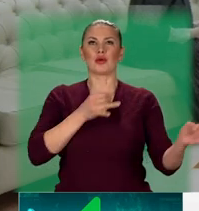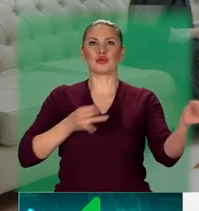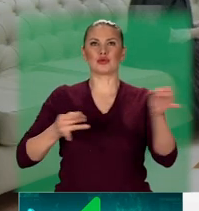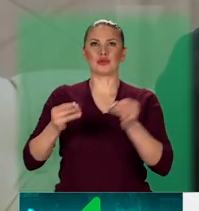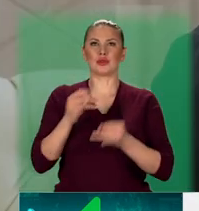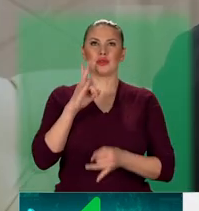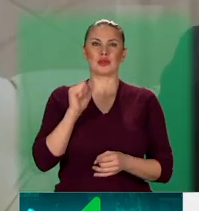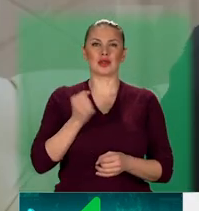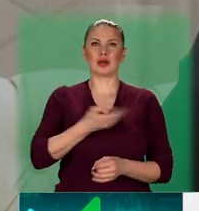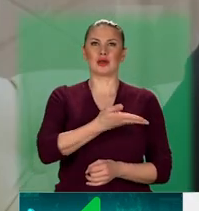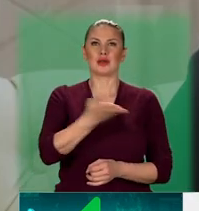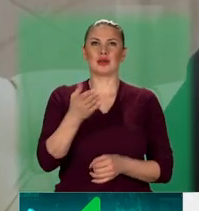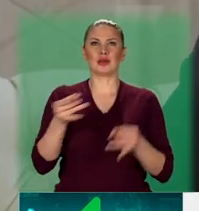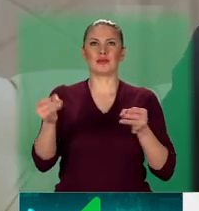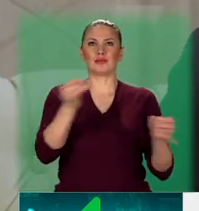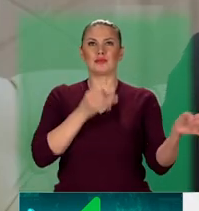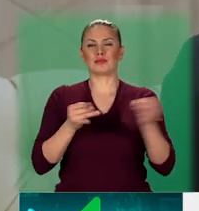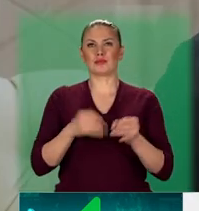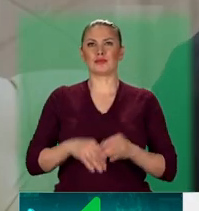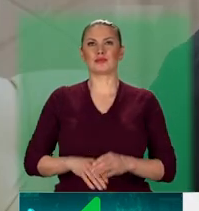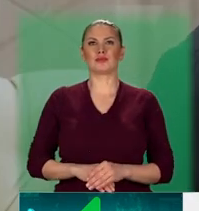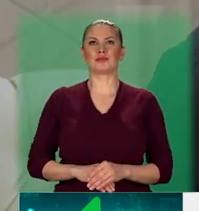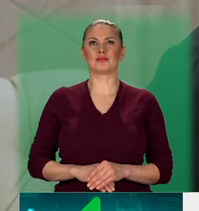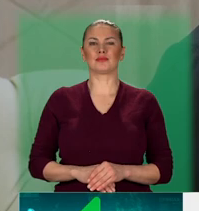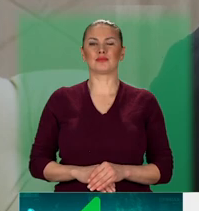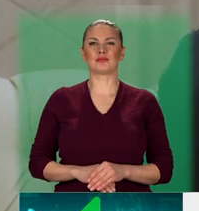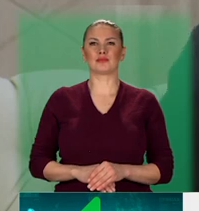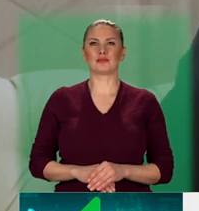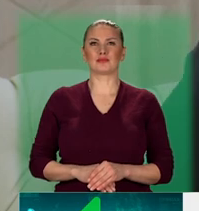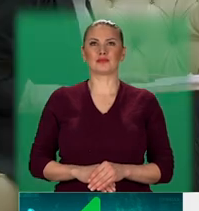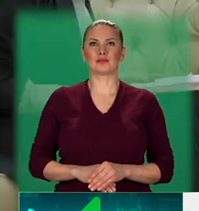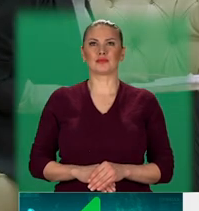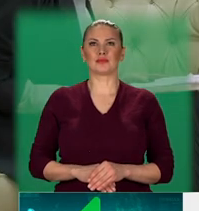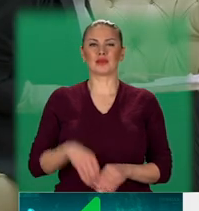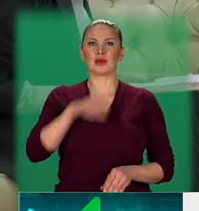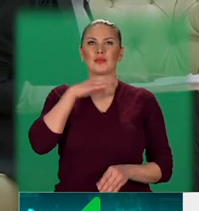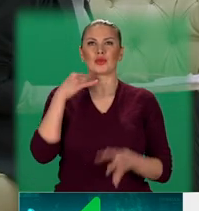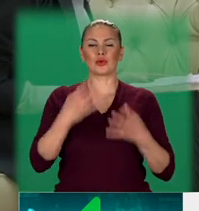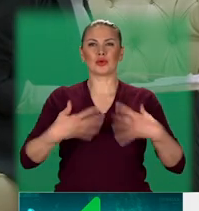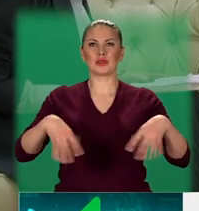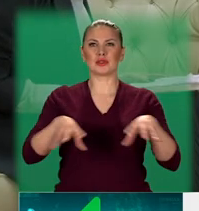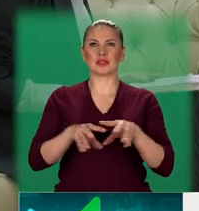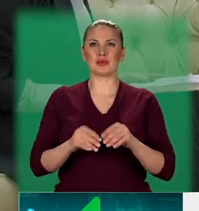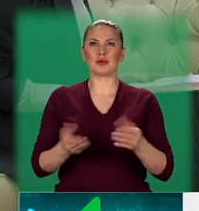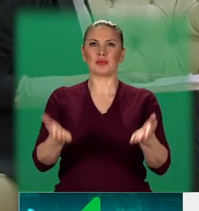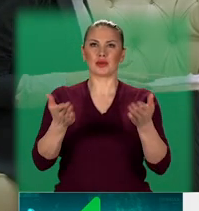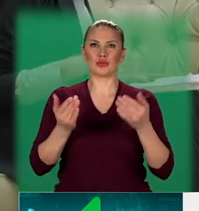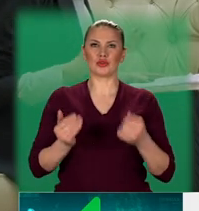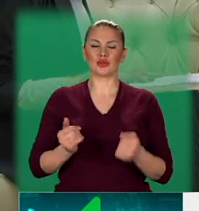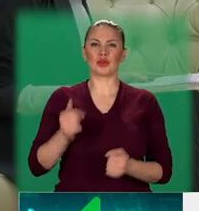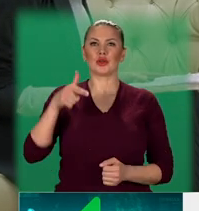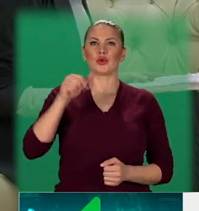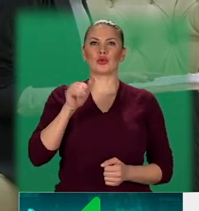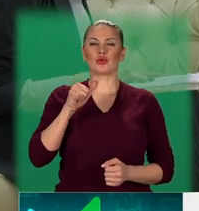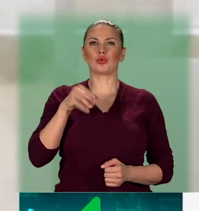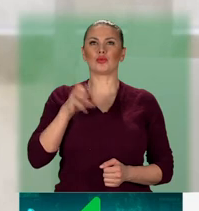1 по 5 класс и старшеклассники из социально неблагополучных семей получат продуктовые наборы. Всего гуманитарную помощь предоставят почти 30